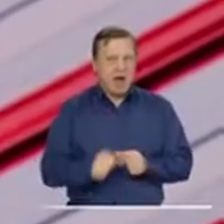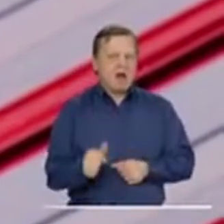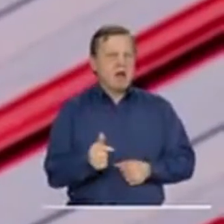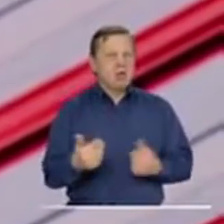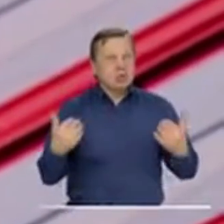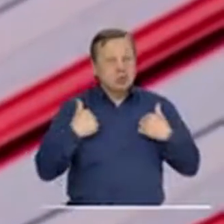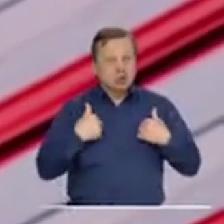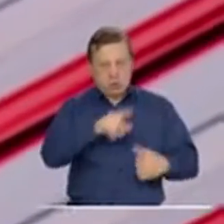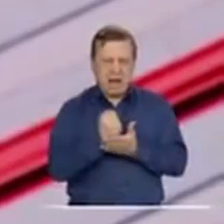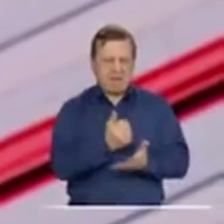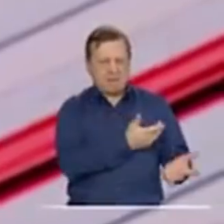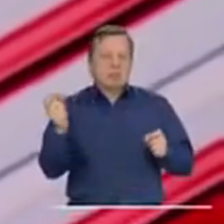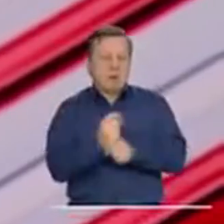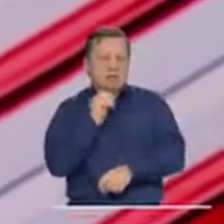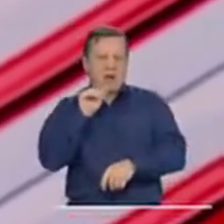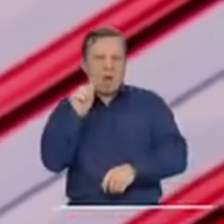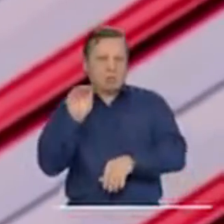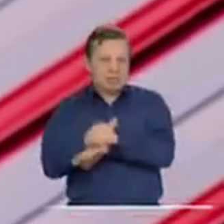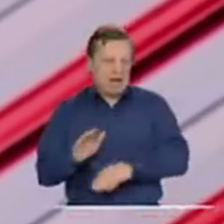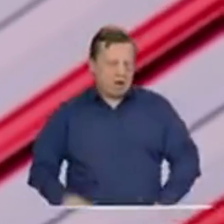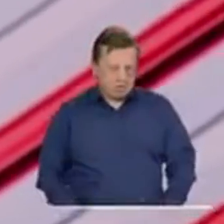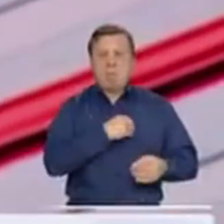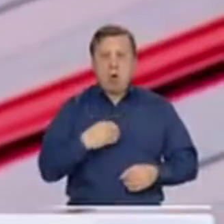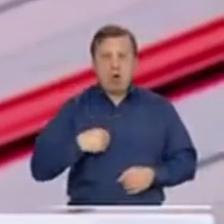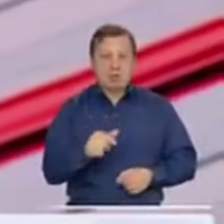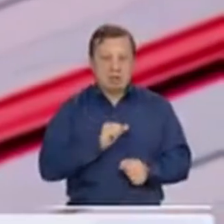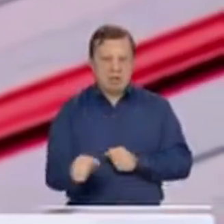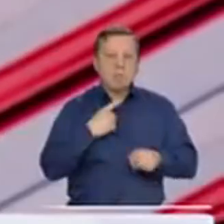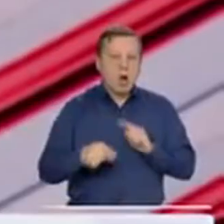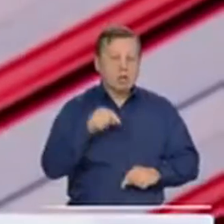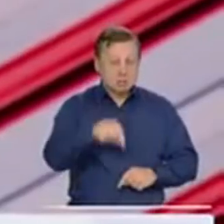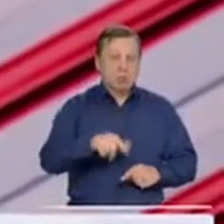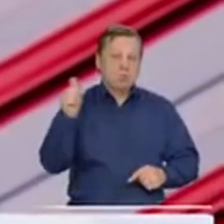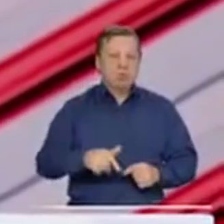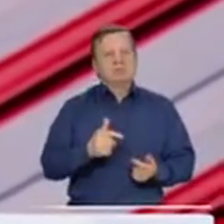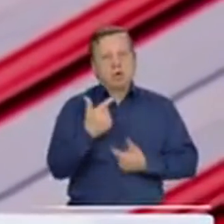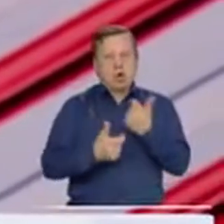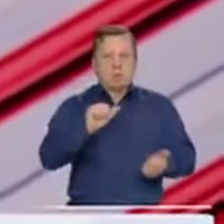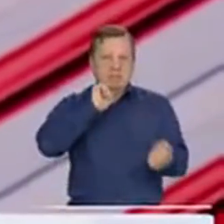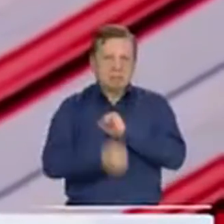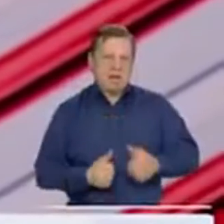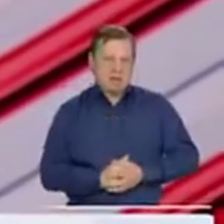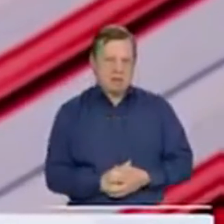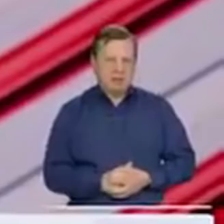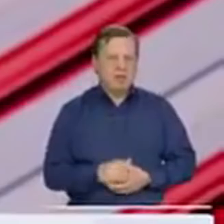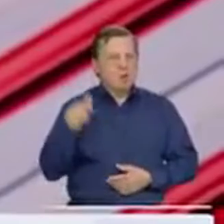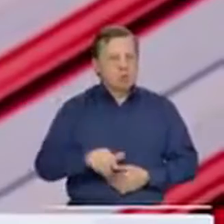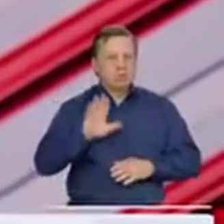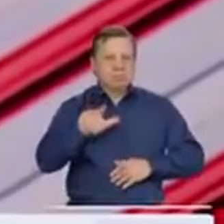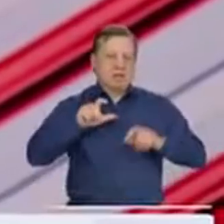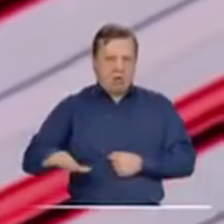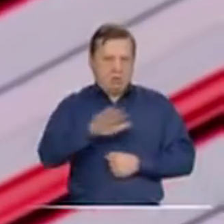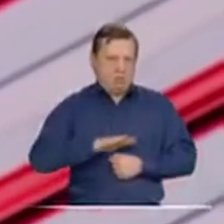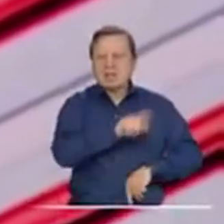prostu szczęśliwiej i lepiej. Słupsk dzisiaj jest częścią Białorusi i Rosji. W polityce trzeba mieć czasami odwagę,